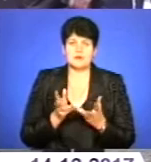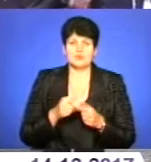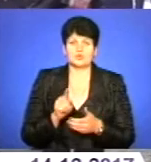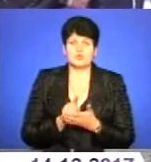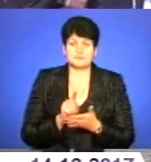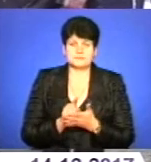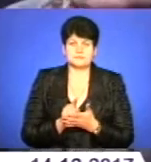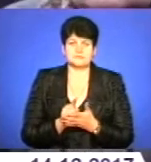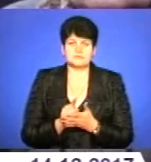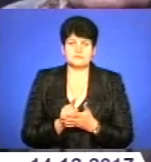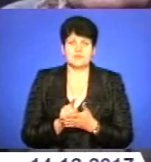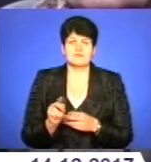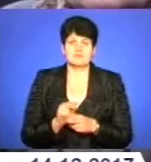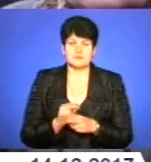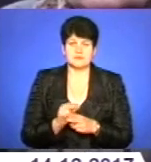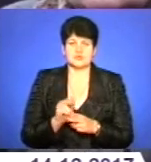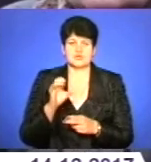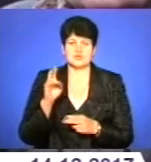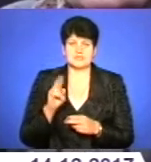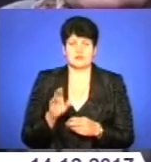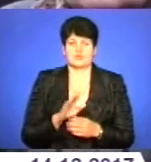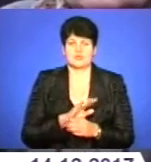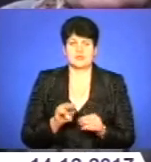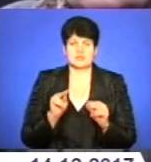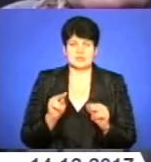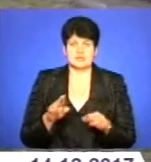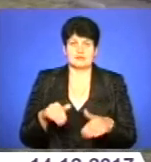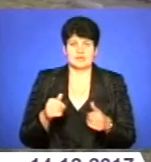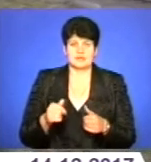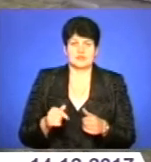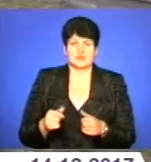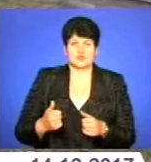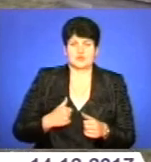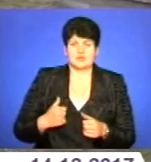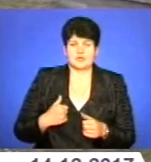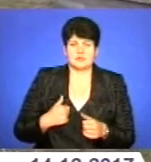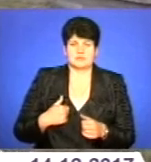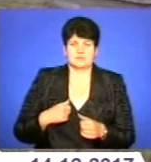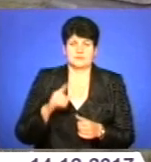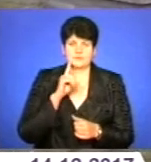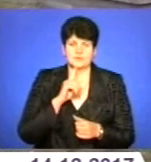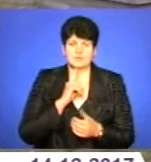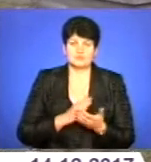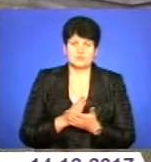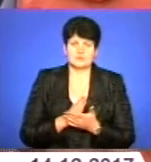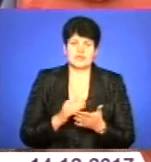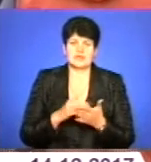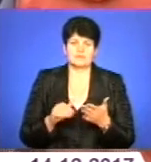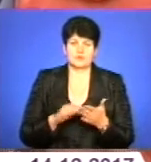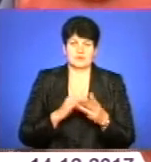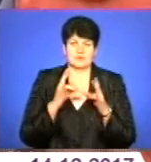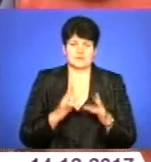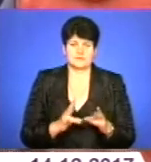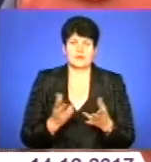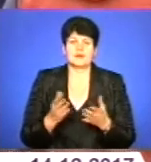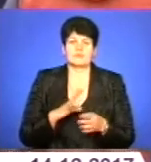пенсії виправили соціальну несправедливість щодо призначення солдатам строкової служби, які ліквідовували наслідки катастрофи. Яка була проблема?